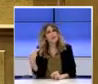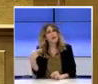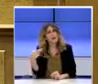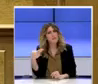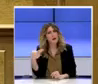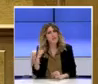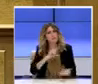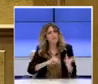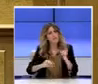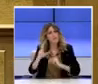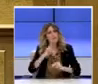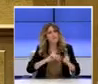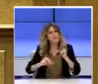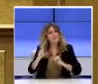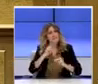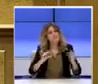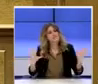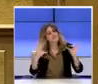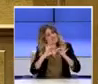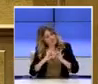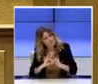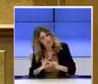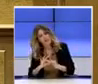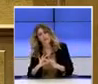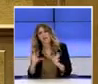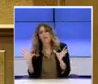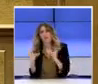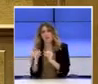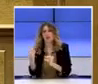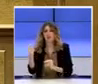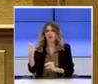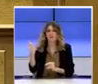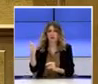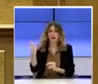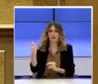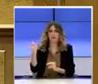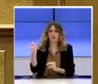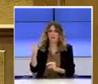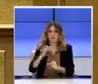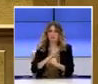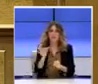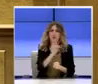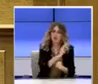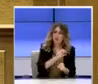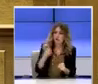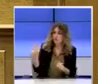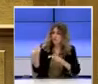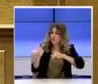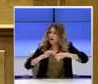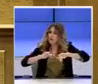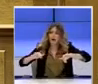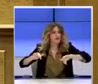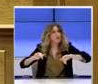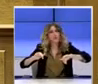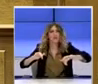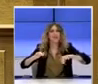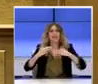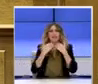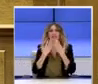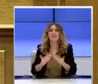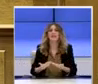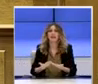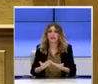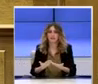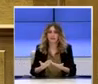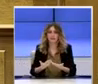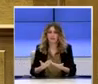η συζήτηση που αφορά την πορεία της οικονομίας. αν κάποια στιγμή με το καλό